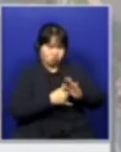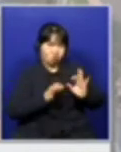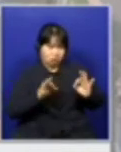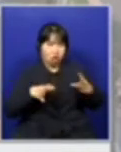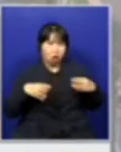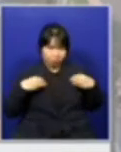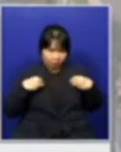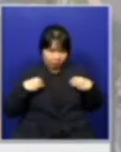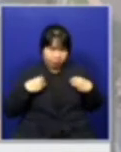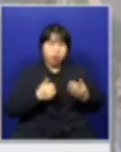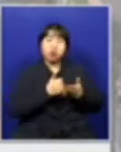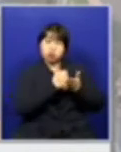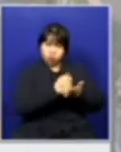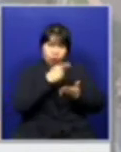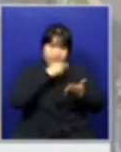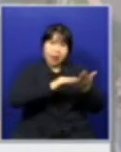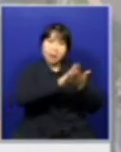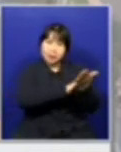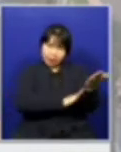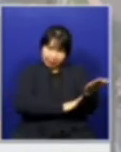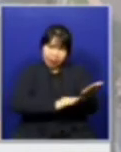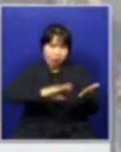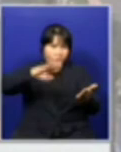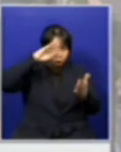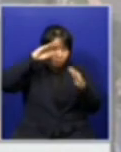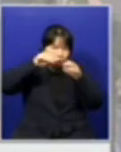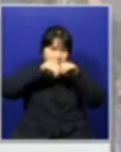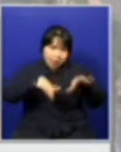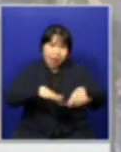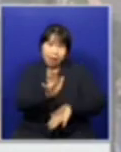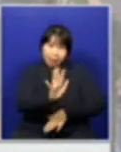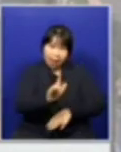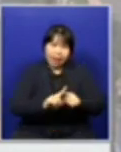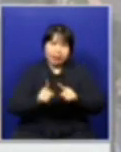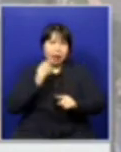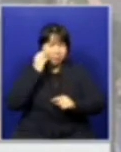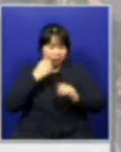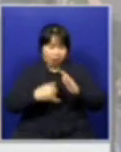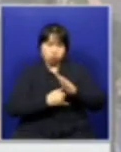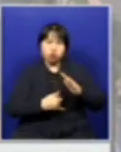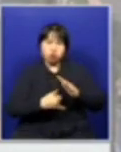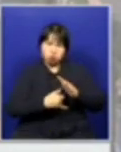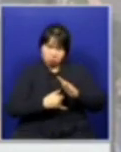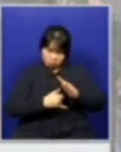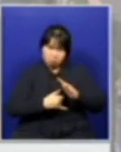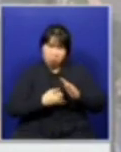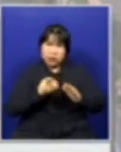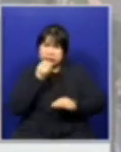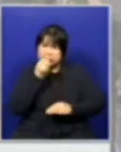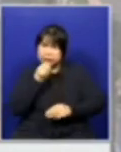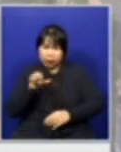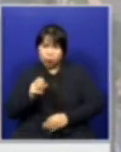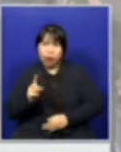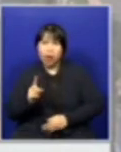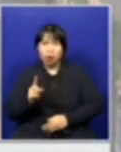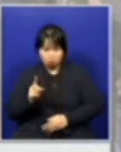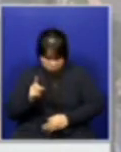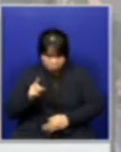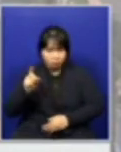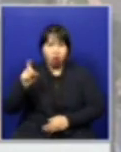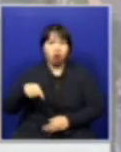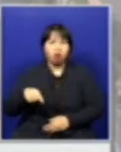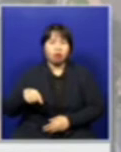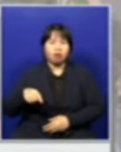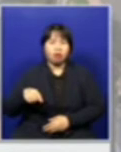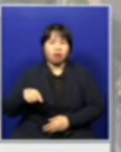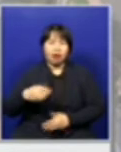ได้ช่วยชาติโดยไม่ให้โรคนี้ระบาดแต่การอยู่บ้านของเขานั้นเขาต้องมีกินนะคะท่านประธานเขาต้องมีใช้นะคะท่านประ